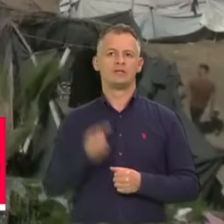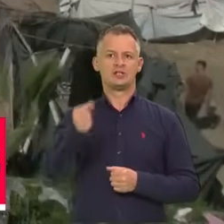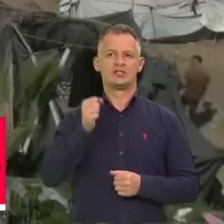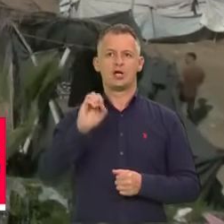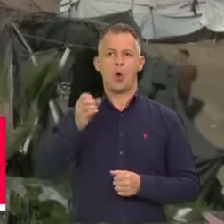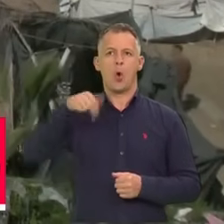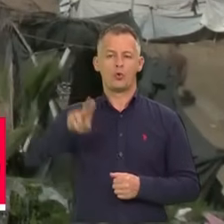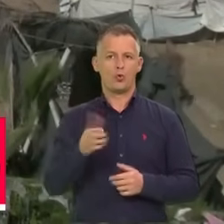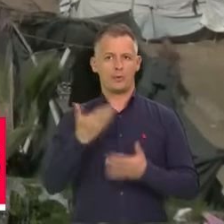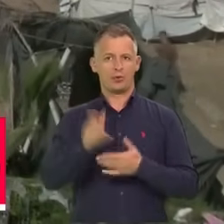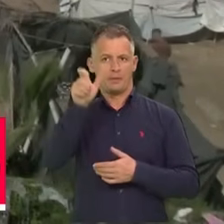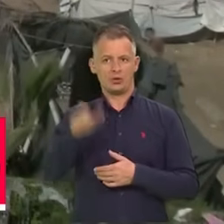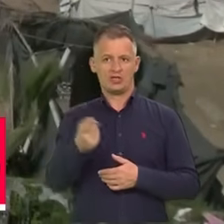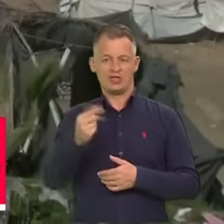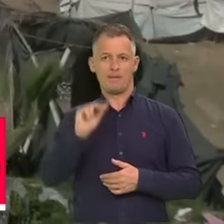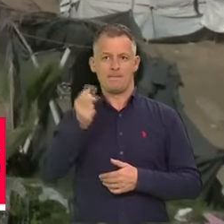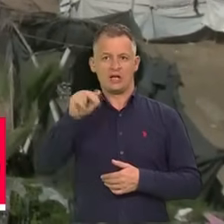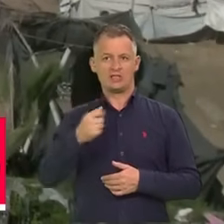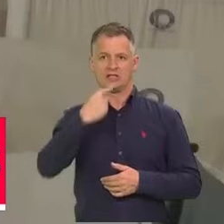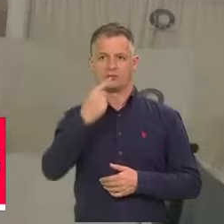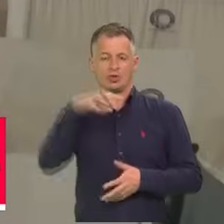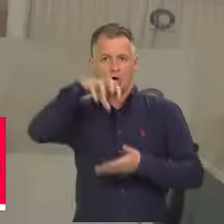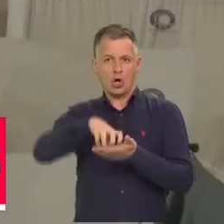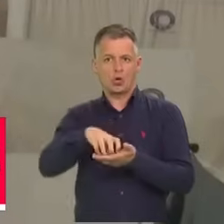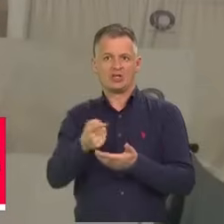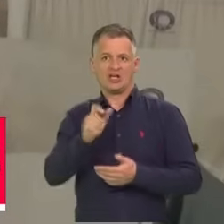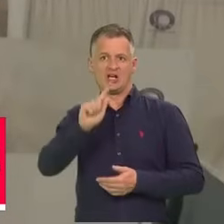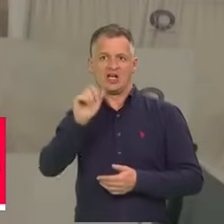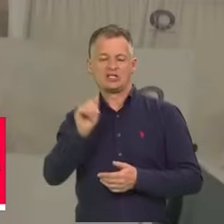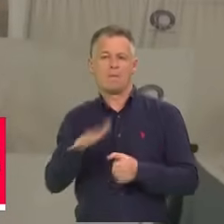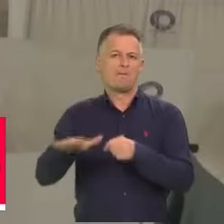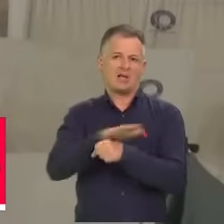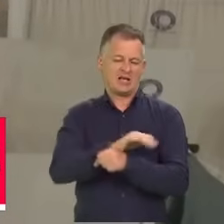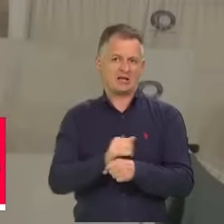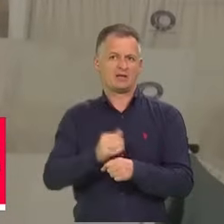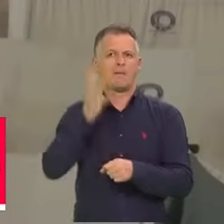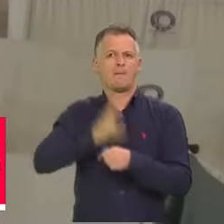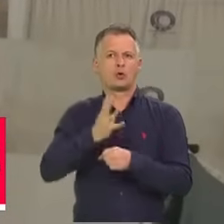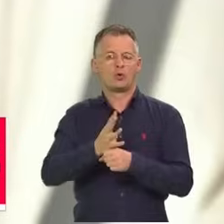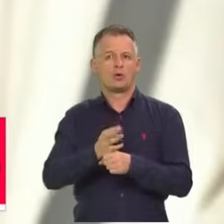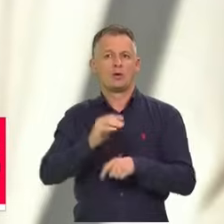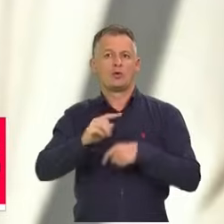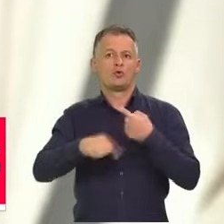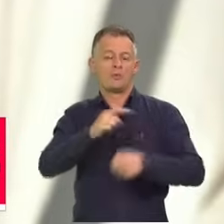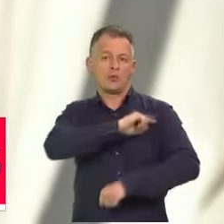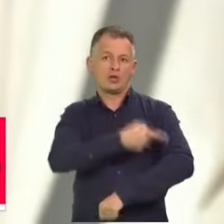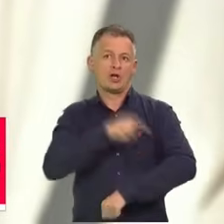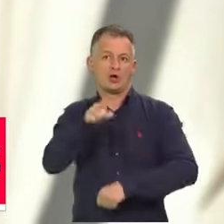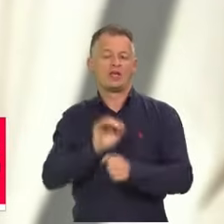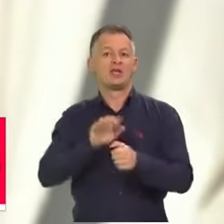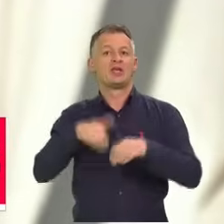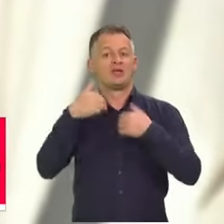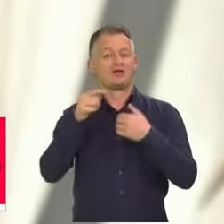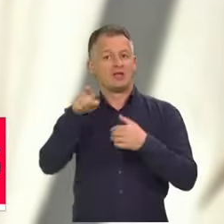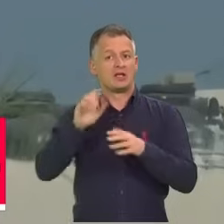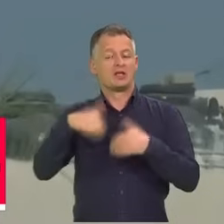Agenția ONU pentru refugiați în Palestina a declarat că adăposturile din sudul fâșiei Gaza sunt supraaglomerate de 4 ori peste capacitate. Ele ar adăposti